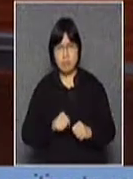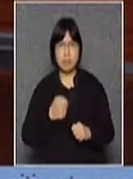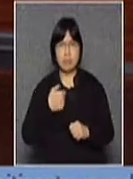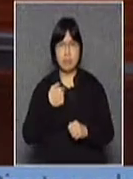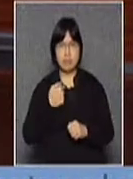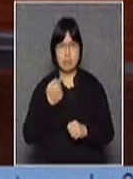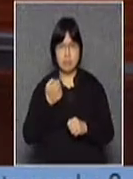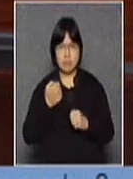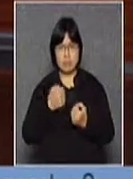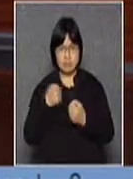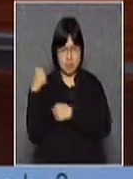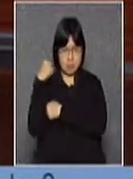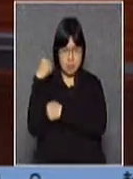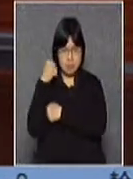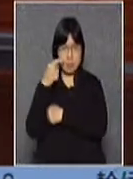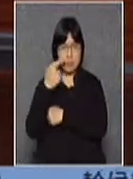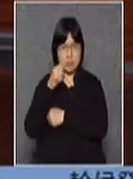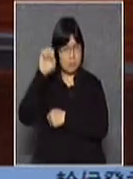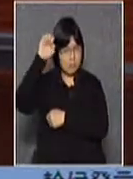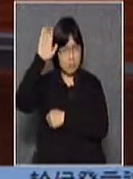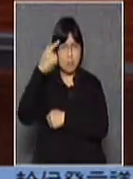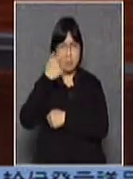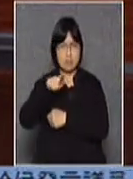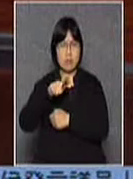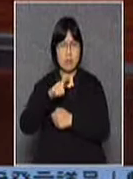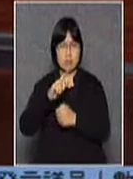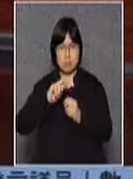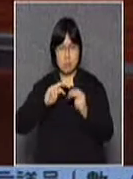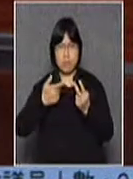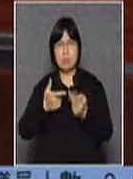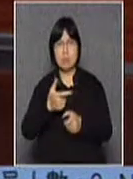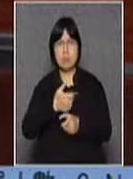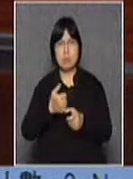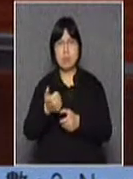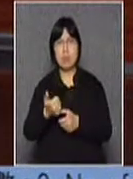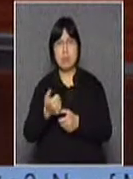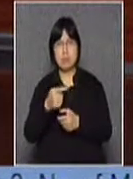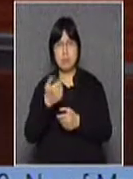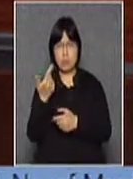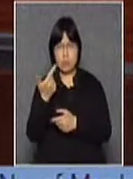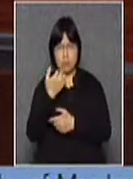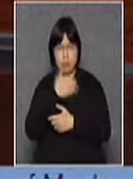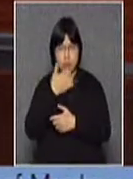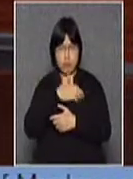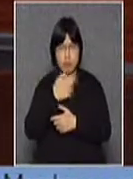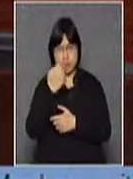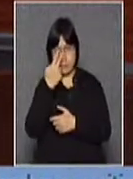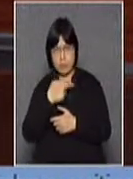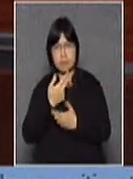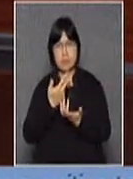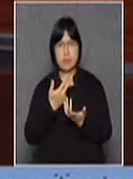人的辛勤和創意，是殺出一條血路，很多是很辛苦，透過各種